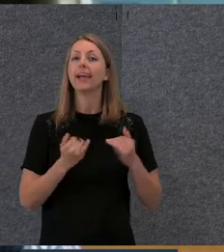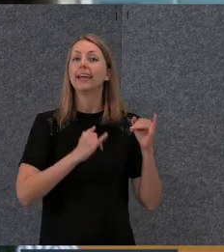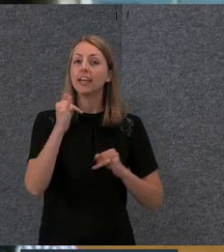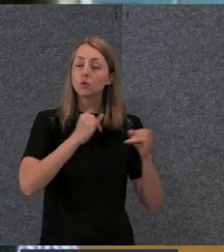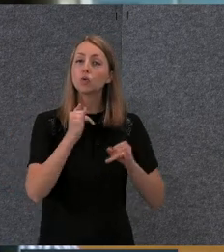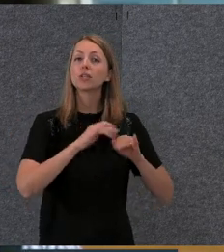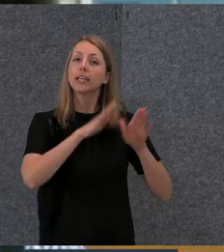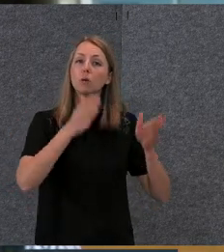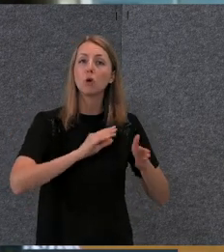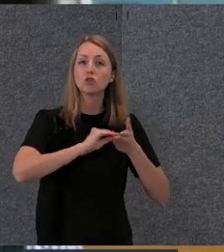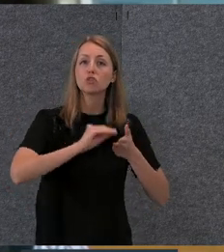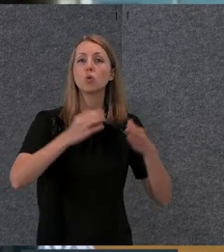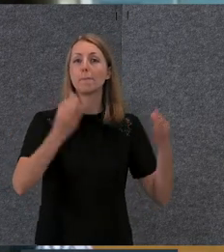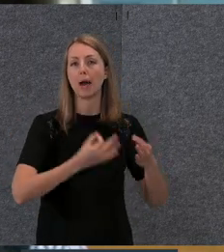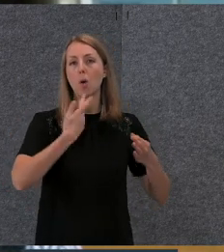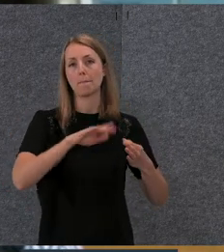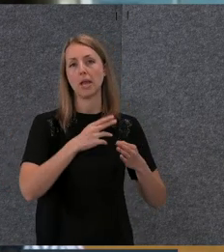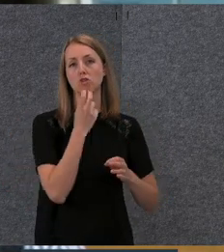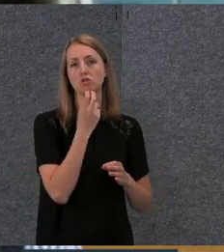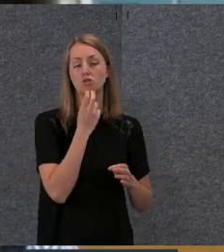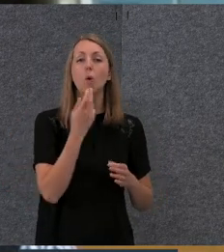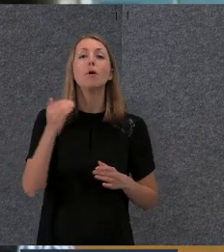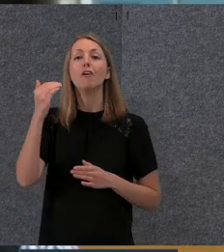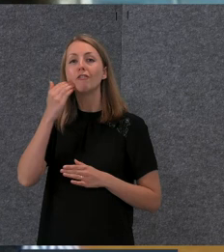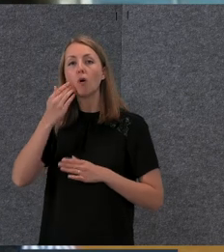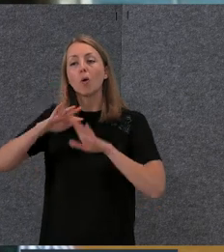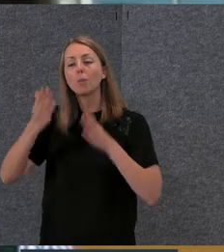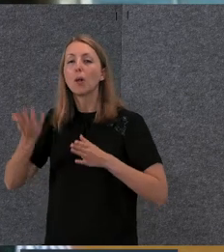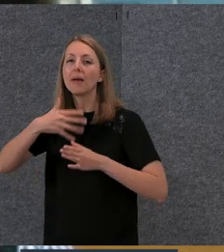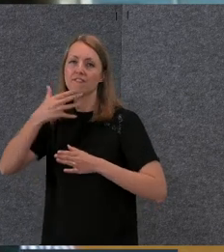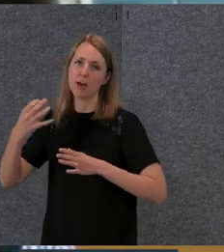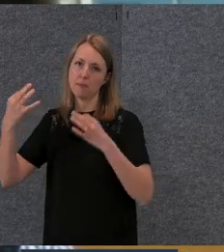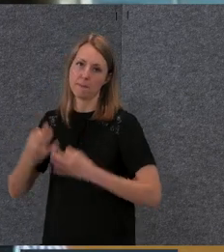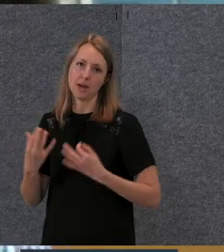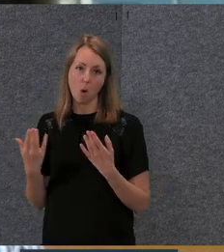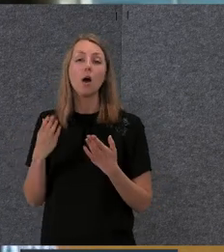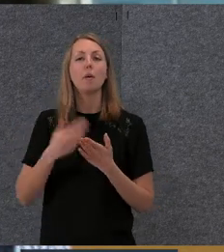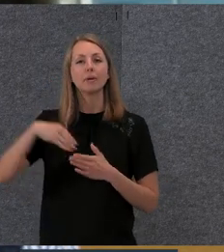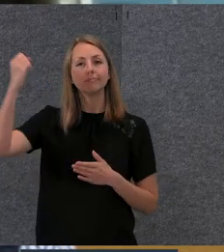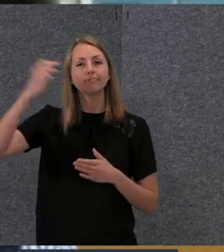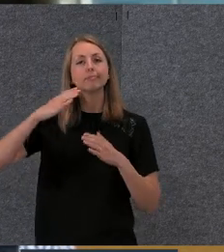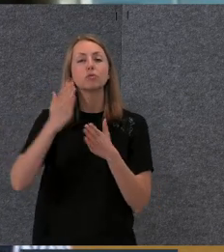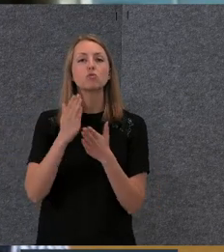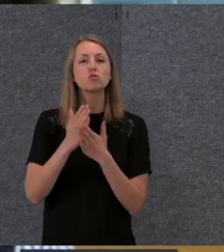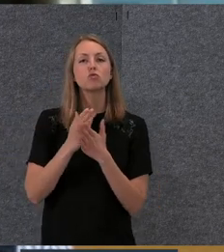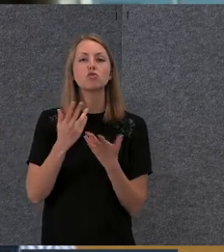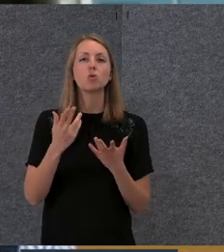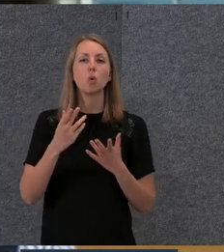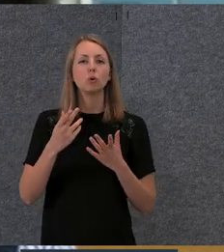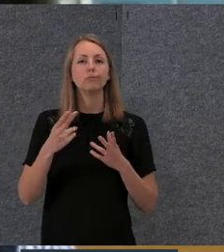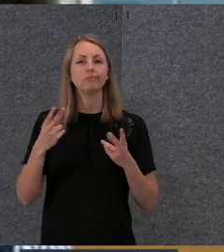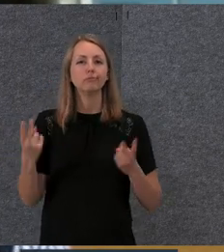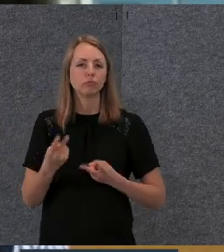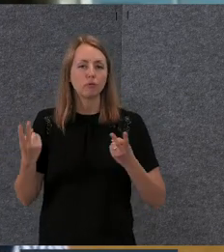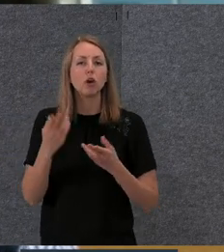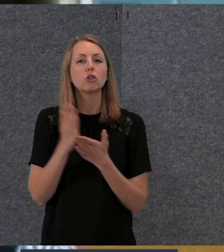Strom brauchen, Wohngebäude werden mehr Wärme brauchen. Ne? Aber Photovoltaik nur zu Hawaii zu subventionieren über EEG finde ich unangemessen. Ich